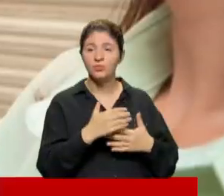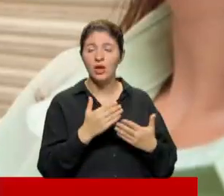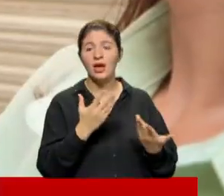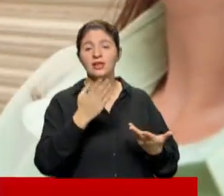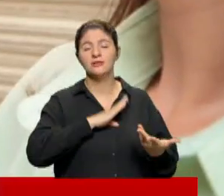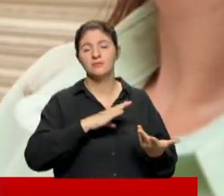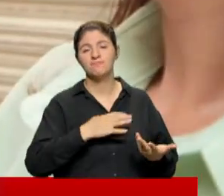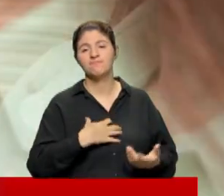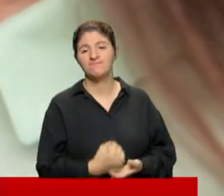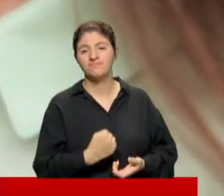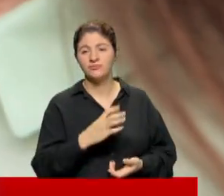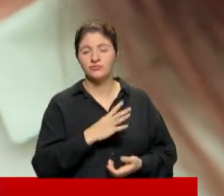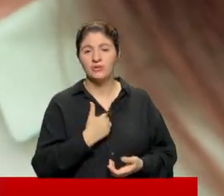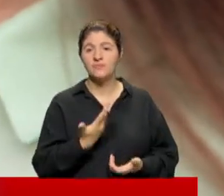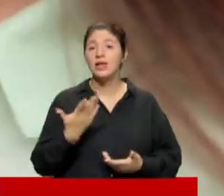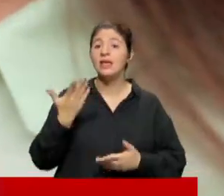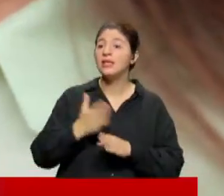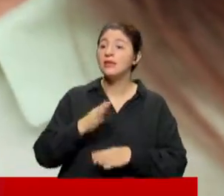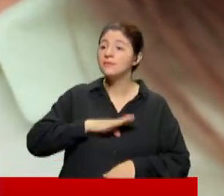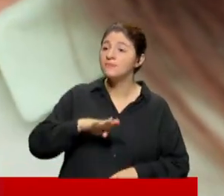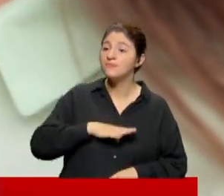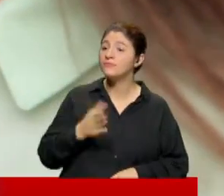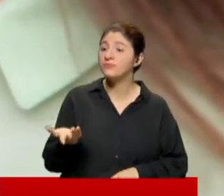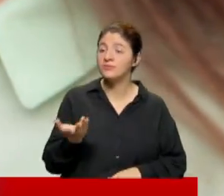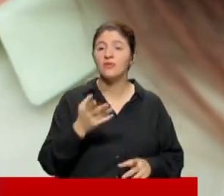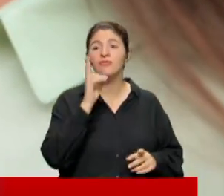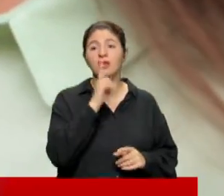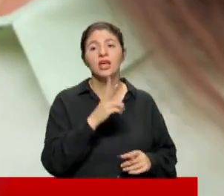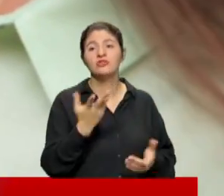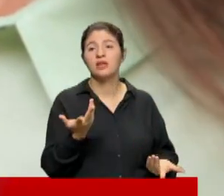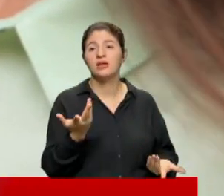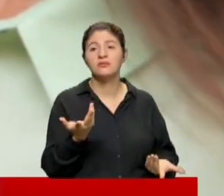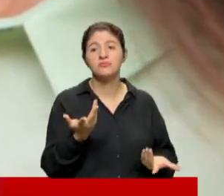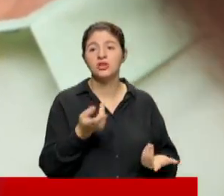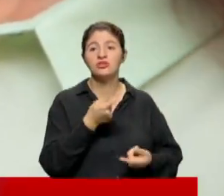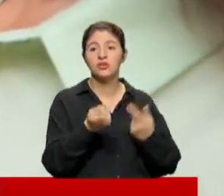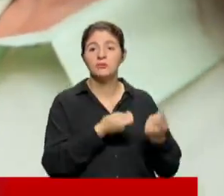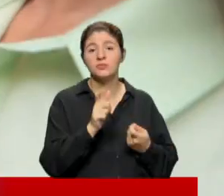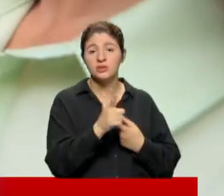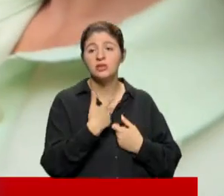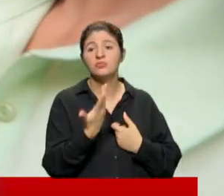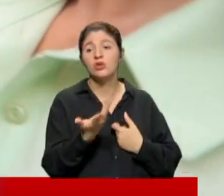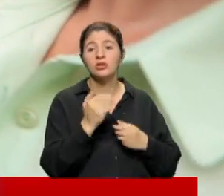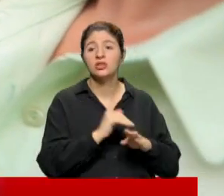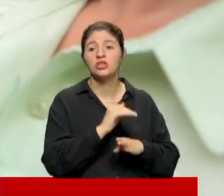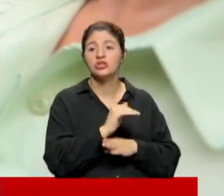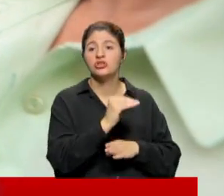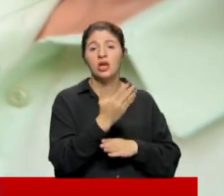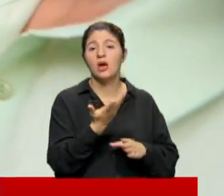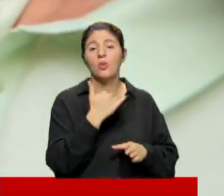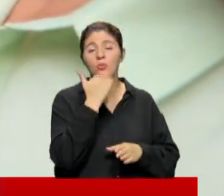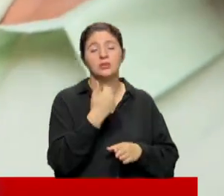yani dayanı Yani biraz neden dayanıyorsun Vallah işte çalışmamız lazım yoksa